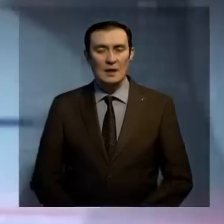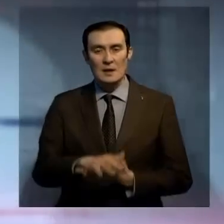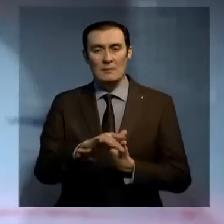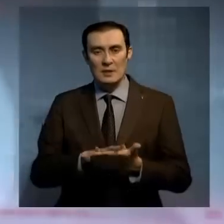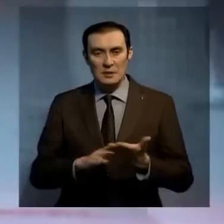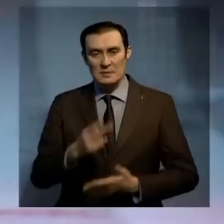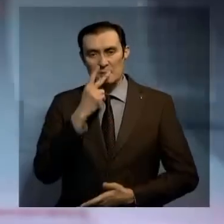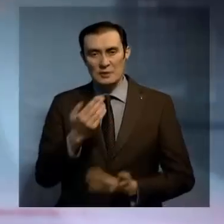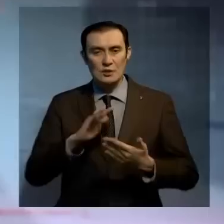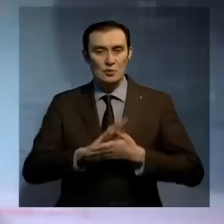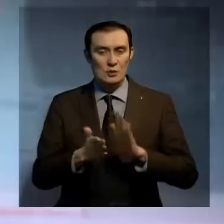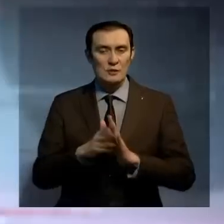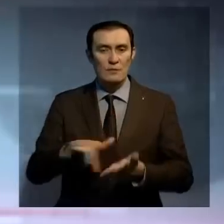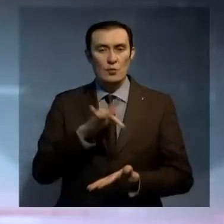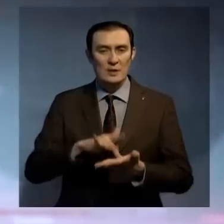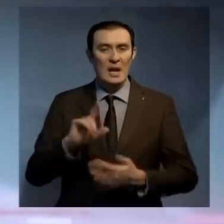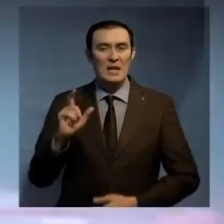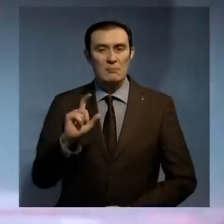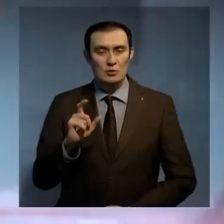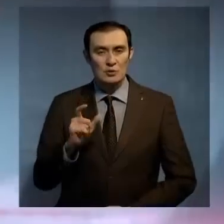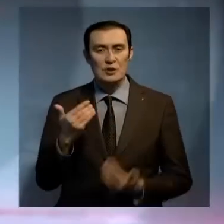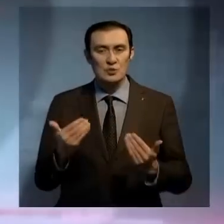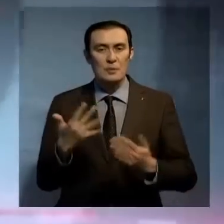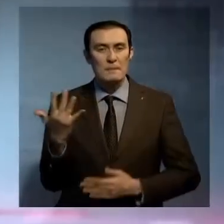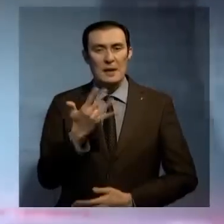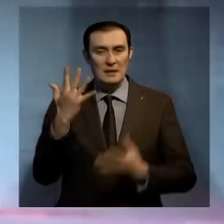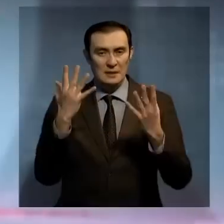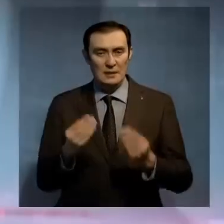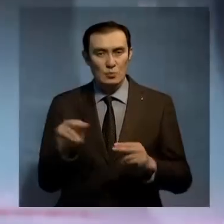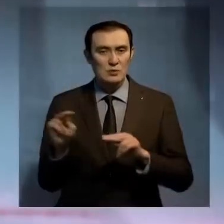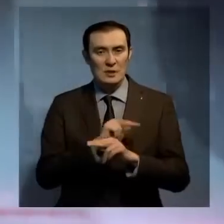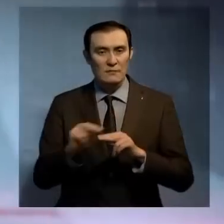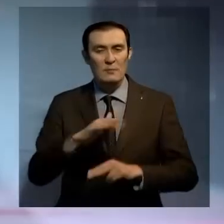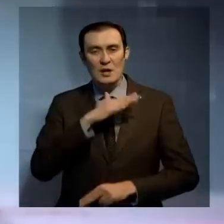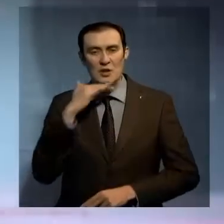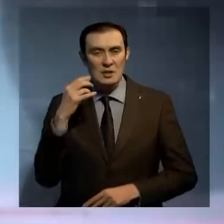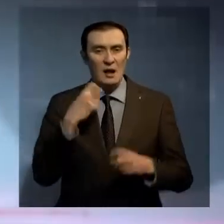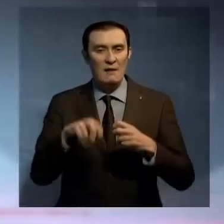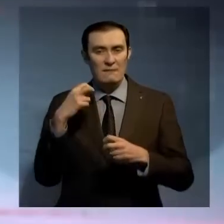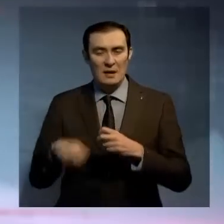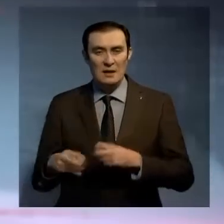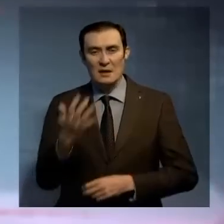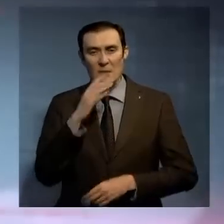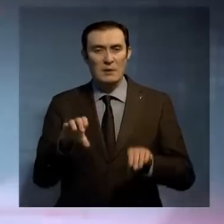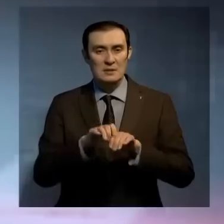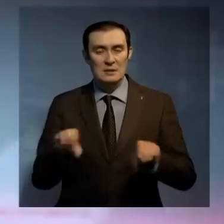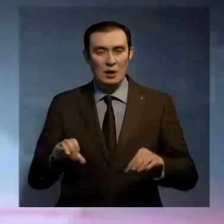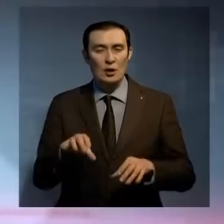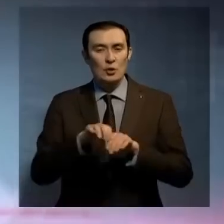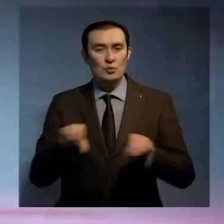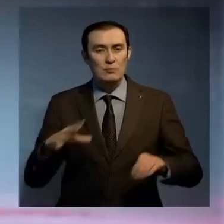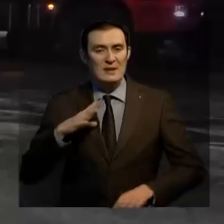Мы продолжаем следить за ситуацией в Экибастузе, где уже пятый день устраняют многочисленные аварии на теплосетях. Трубы